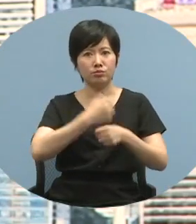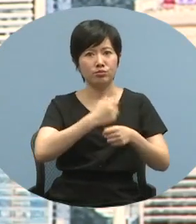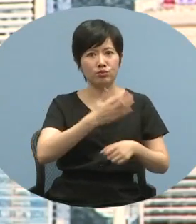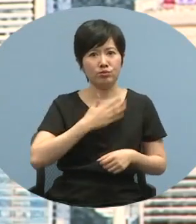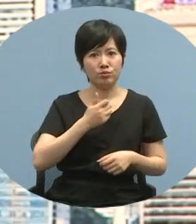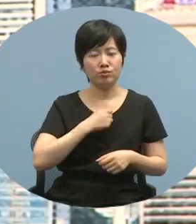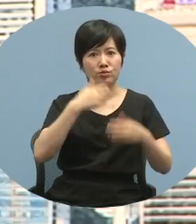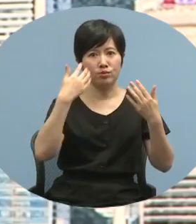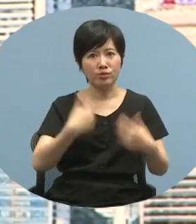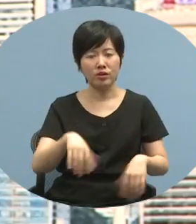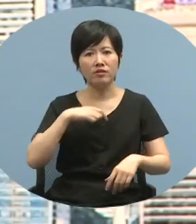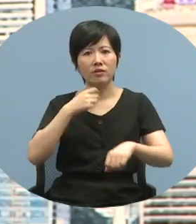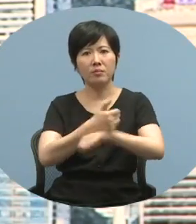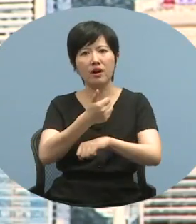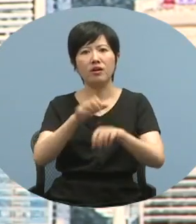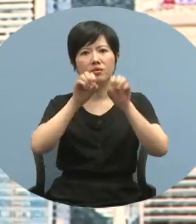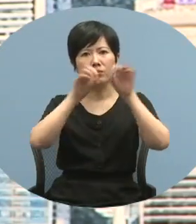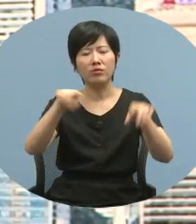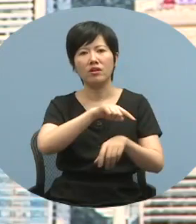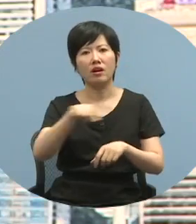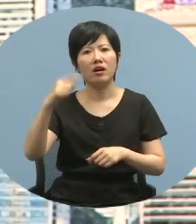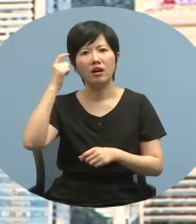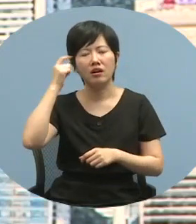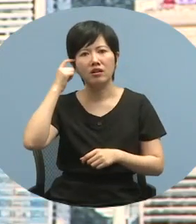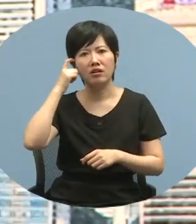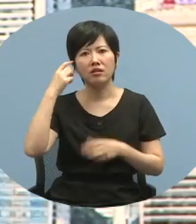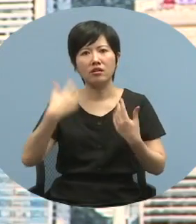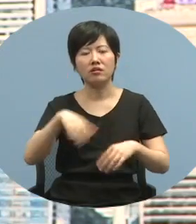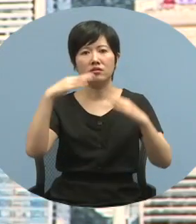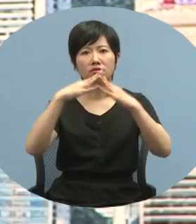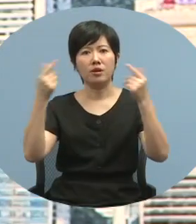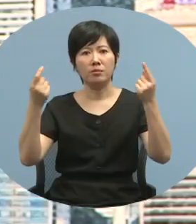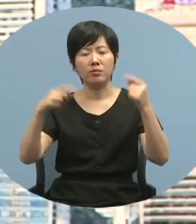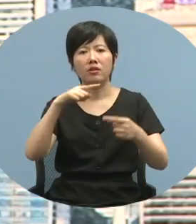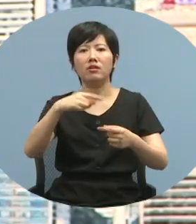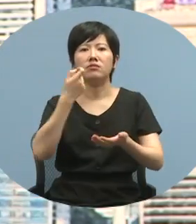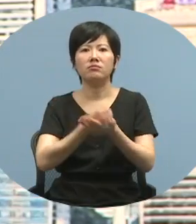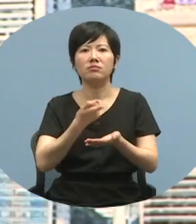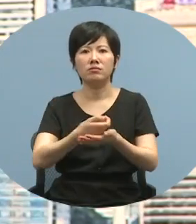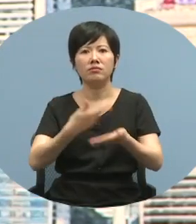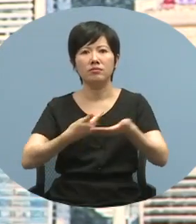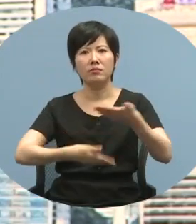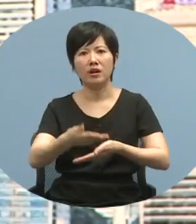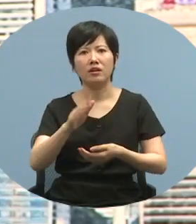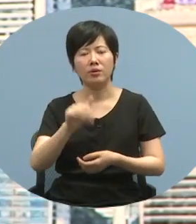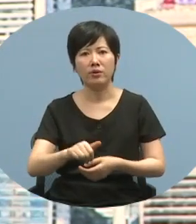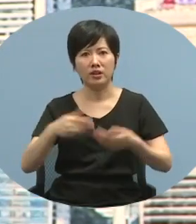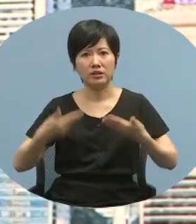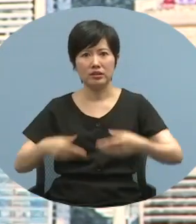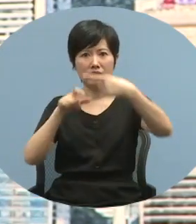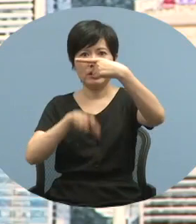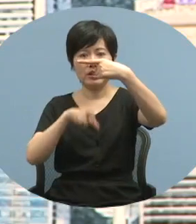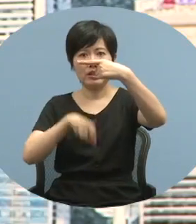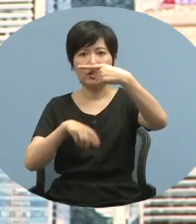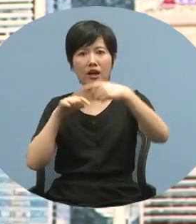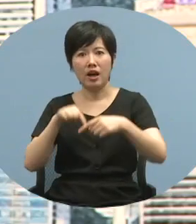我就第一時間讓市民知道，第一時間令到當年出售的居屋已經可以便宜賣。到今年1月亦都